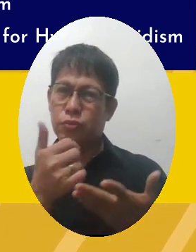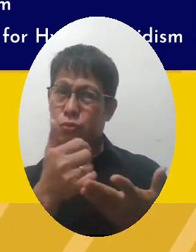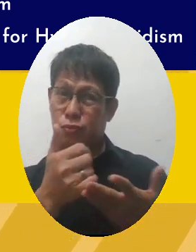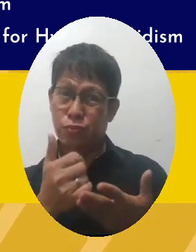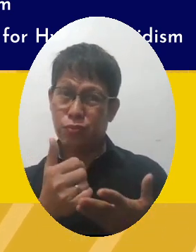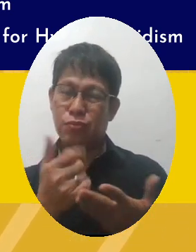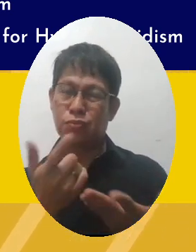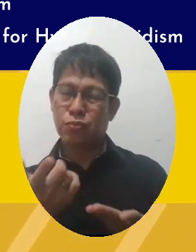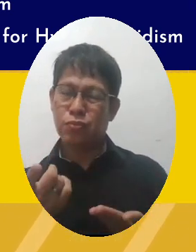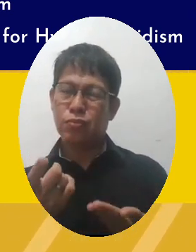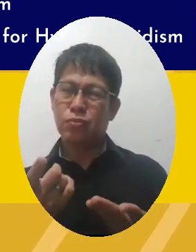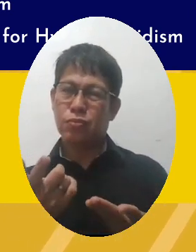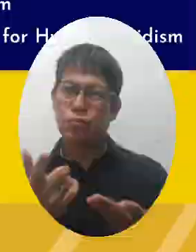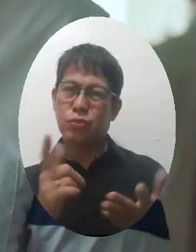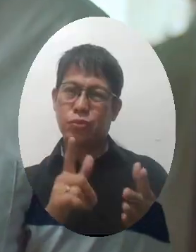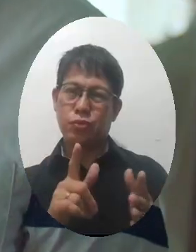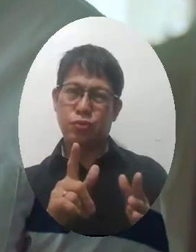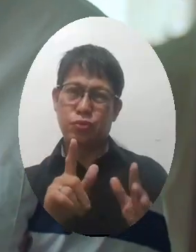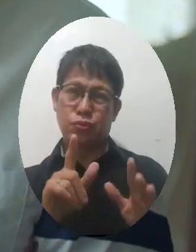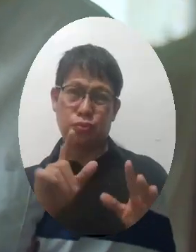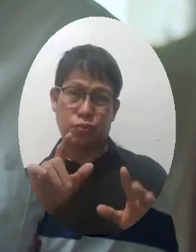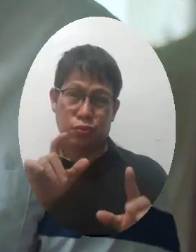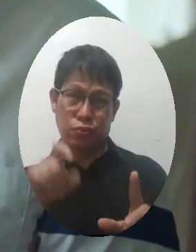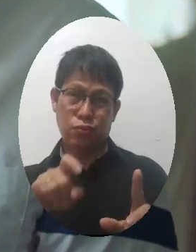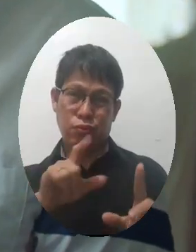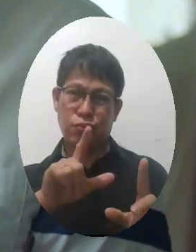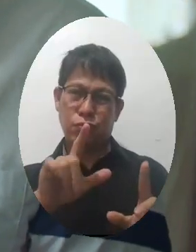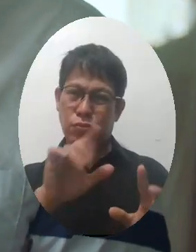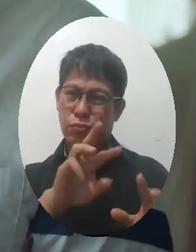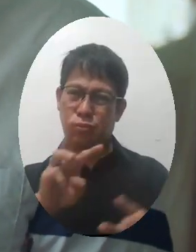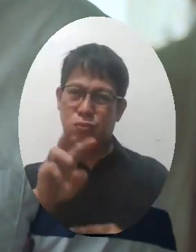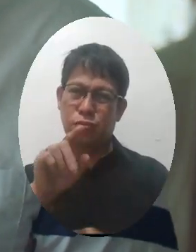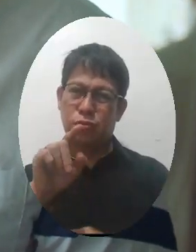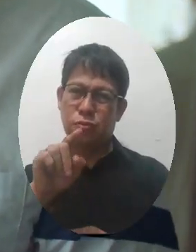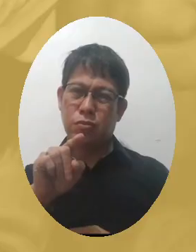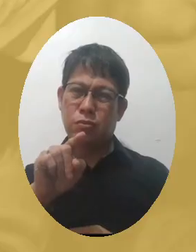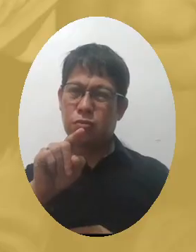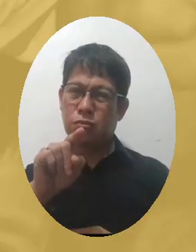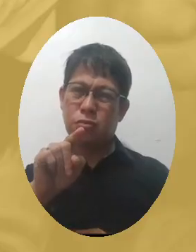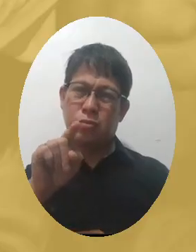Para sa mga nais magpadala ng tulong, mag-login naman kayo sa